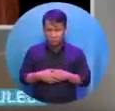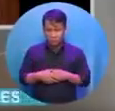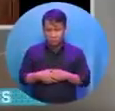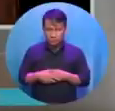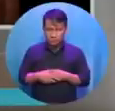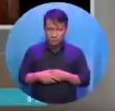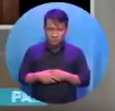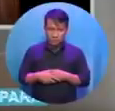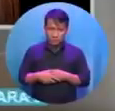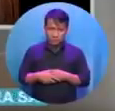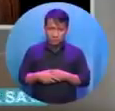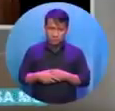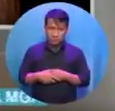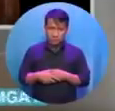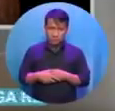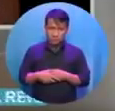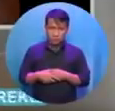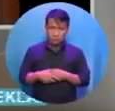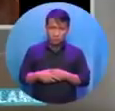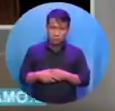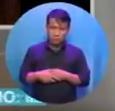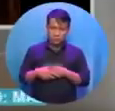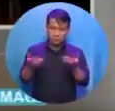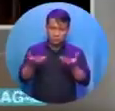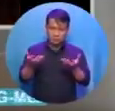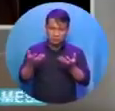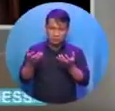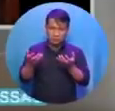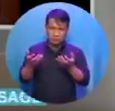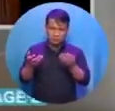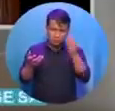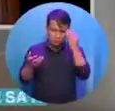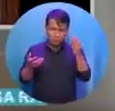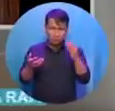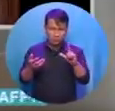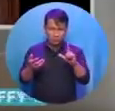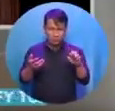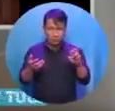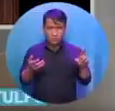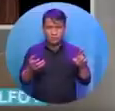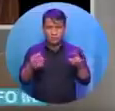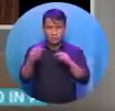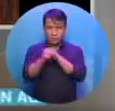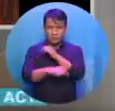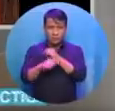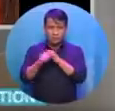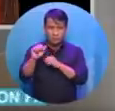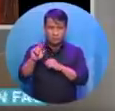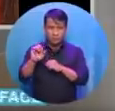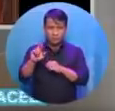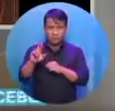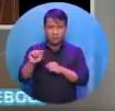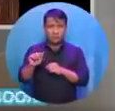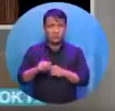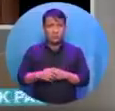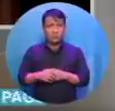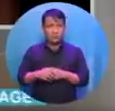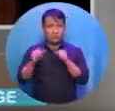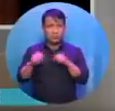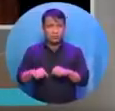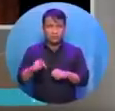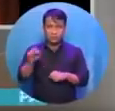Doon po sa amin. Doon po sa Maria. Saan po? Saan yan? Sa Baler po. Sa Baler, Quezon. Sa Baler, Aurora. Aurora.